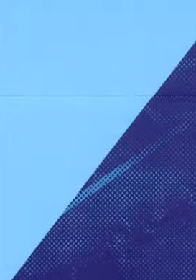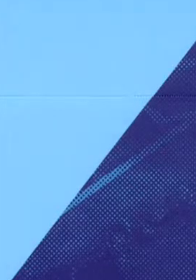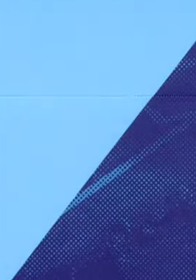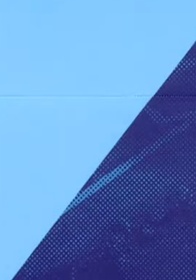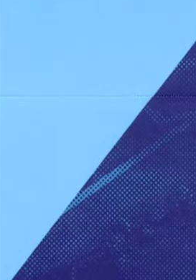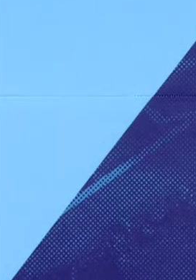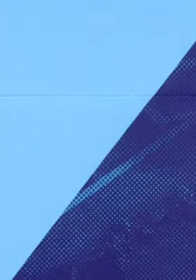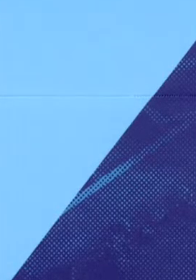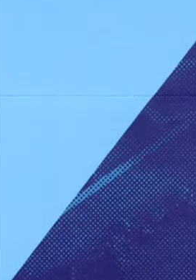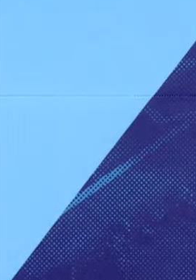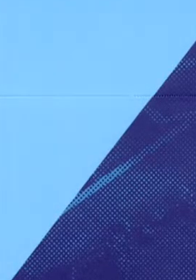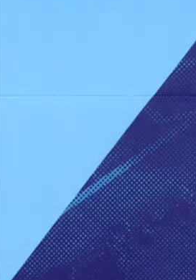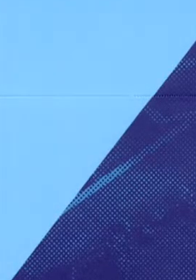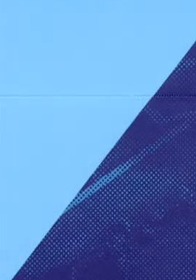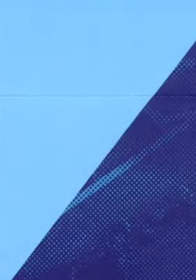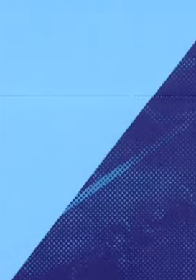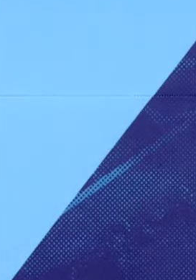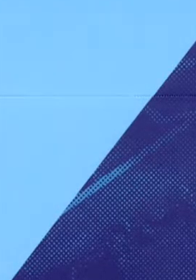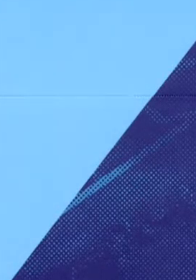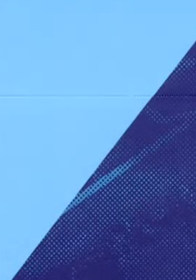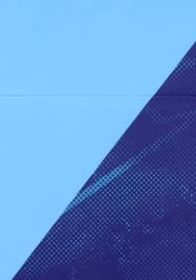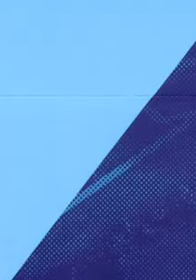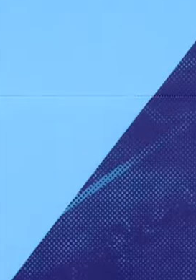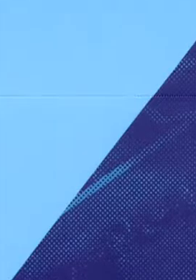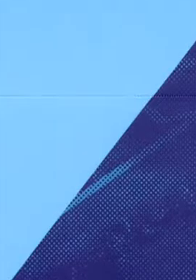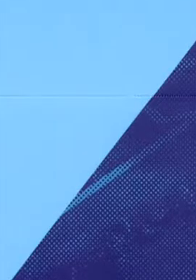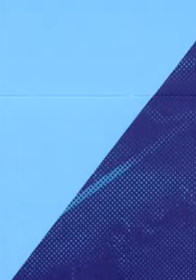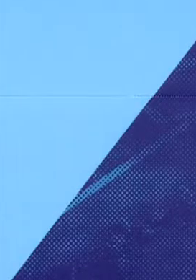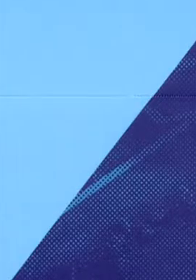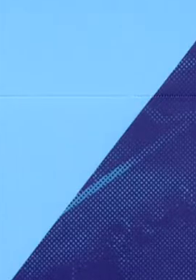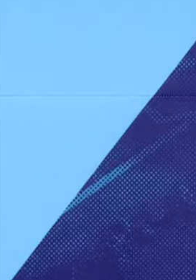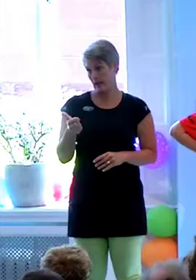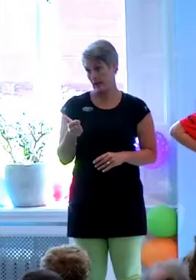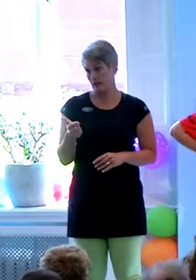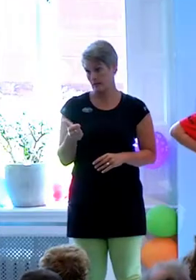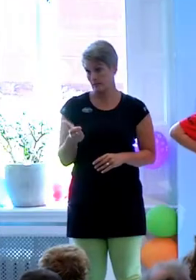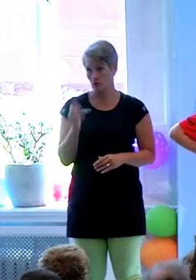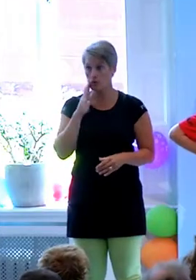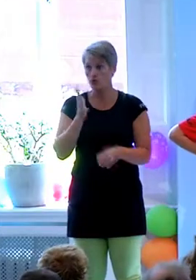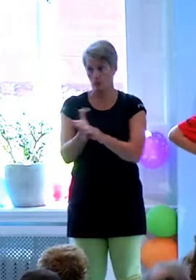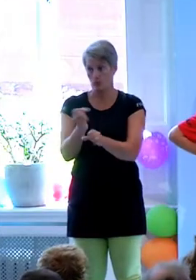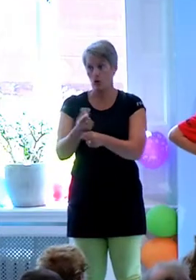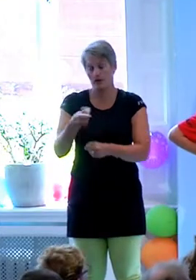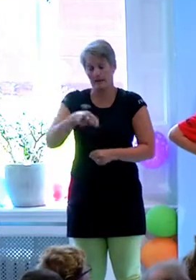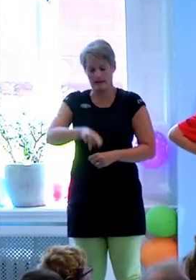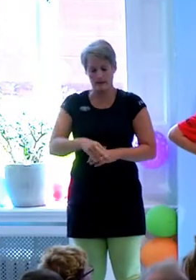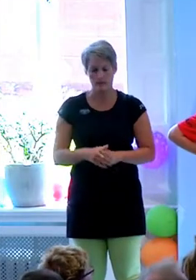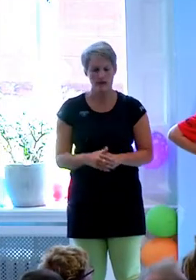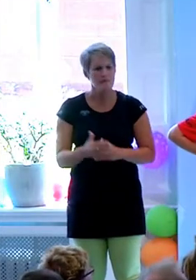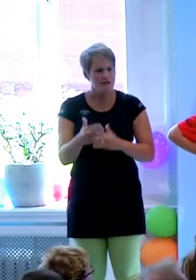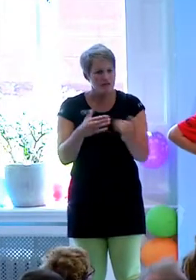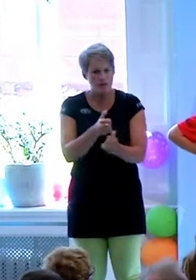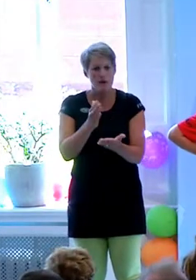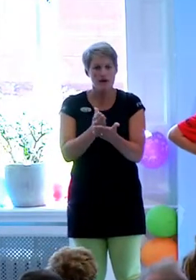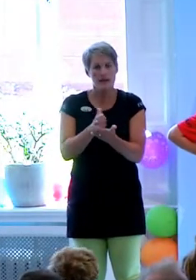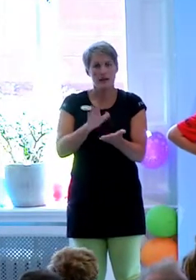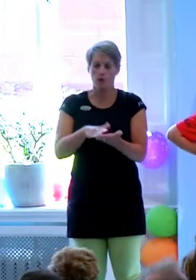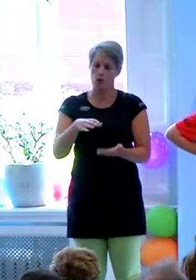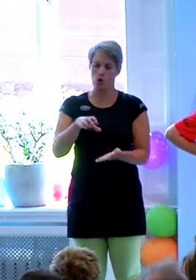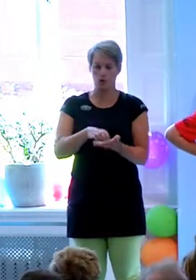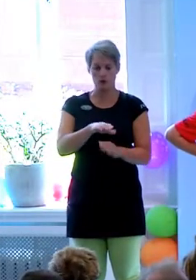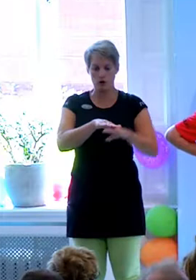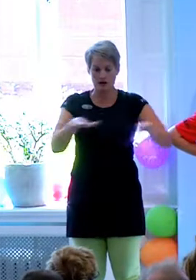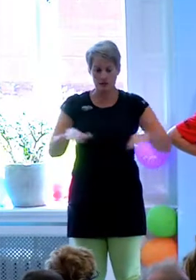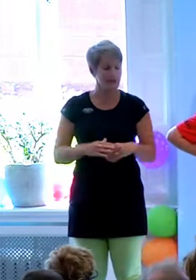ökad sponsring av det allmännyttiga bostadsbolaget MKB till exempel. Ja. Men varför måste det bara gälla på kommunal nivå så att säga? Kan man göra